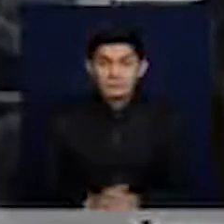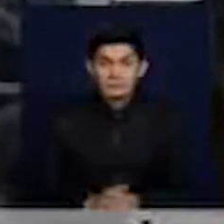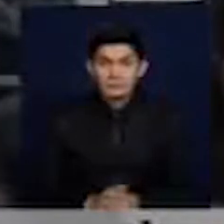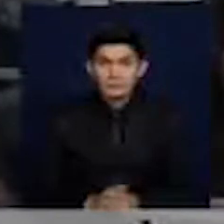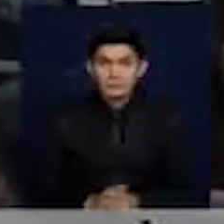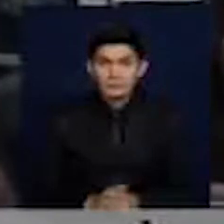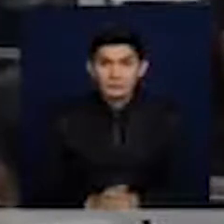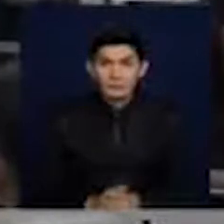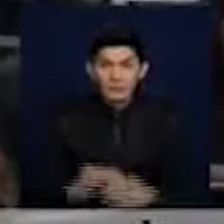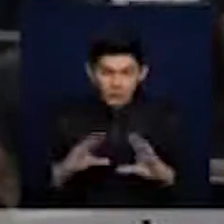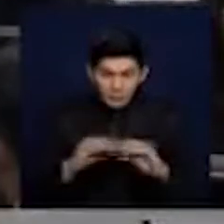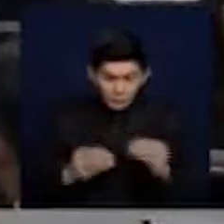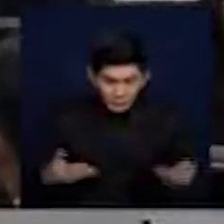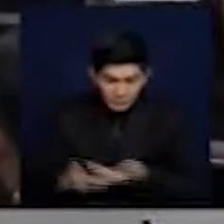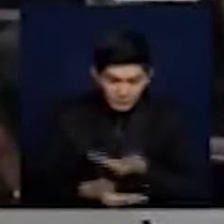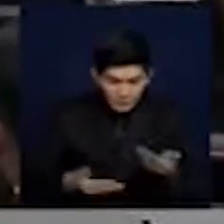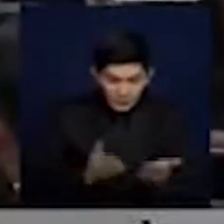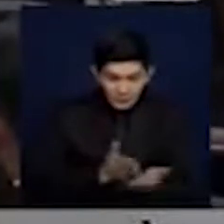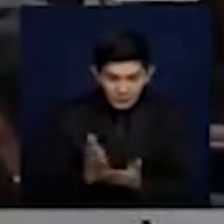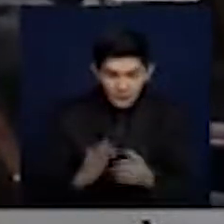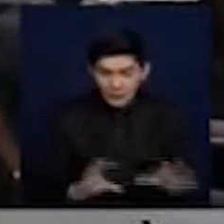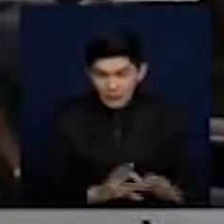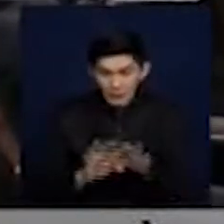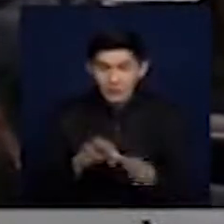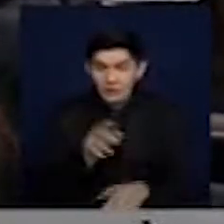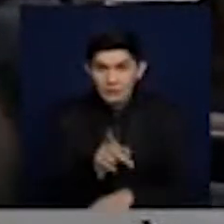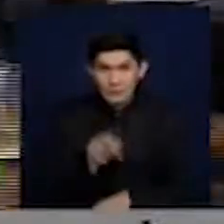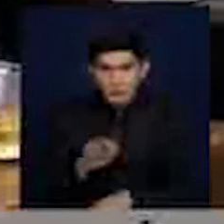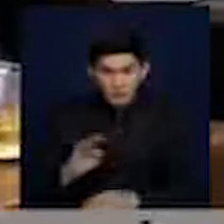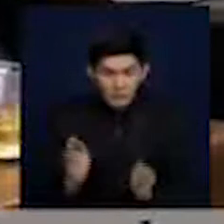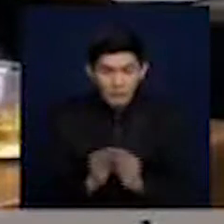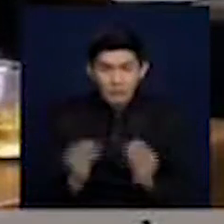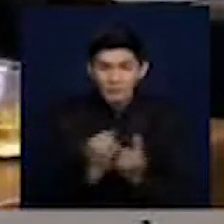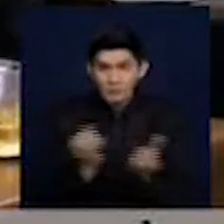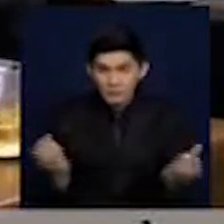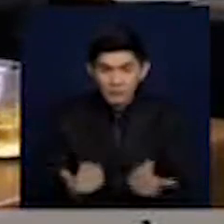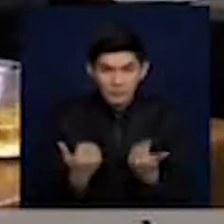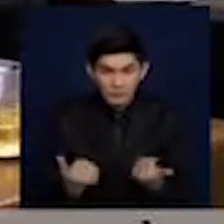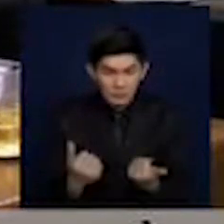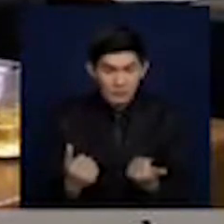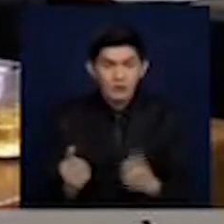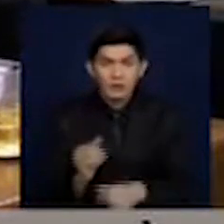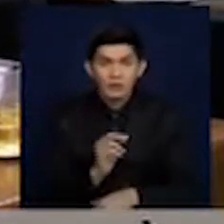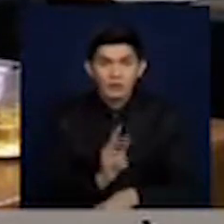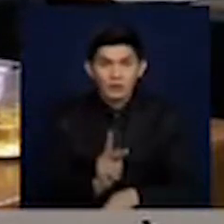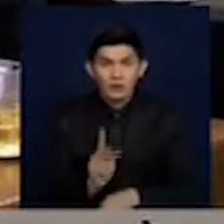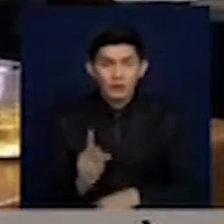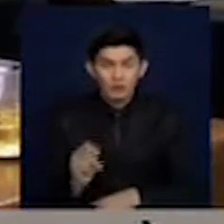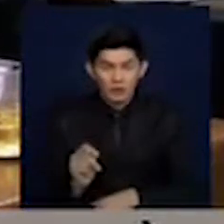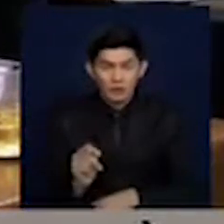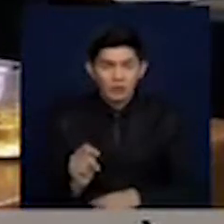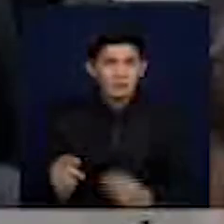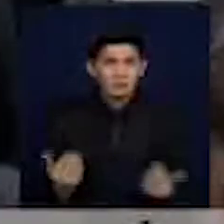การสัมมนารับฟังความเห็นจากฝ่ายที่เกี่ยวข้องกับร่างพระราชบัญญัติประกอบรัฐธรรมนูญว่าด้วยคณะกรรมการการเลือกตั้งหรือกกต.วัน